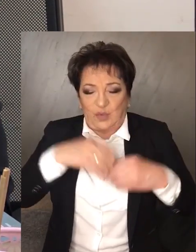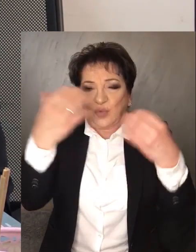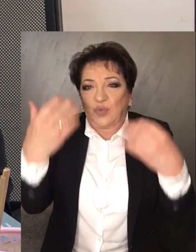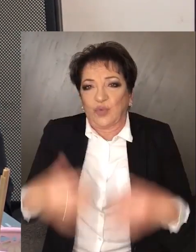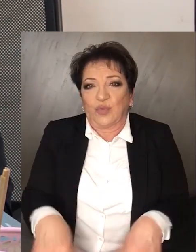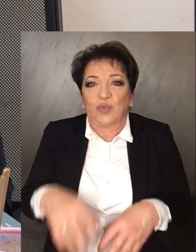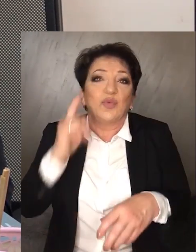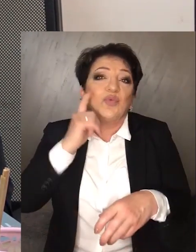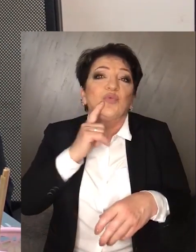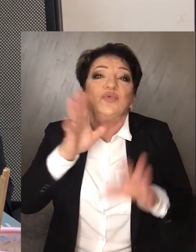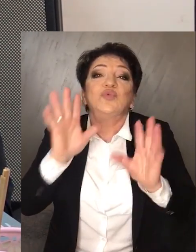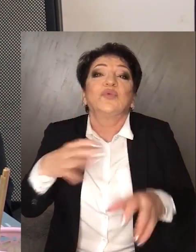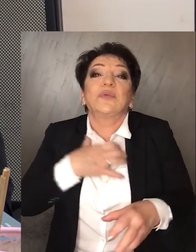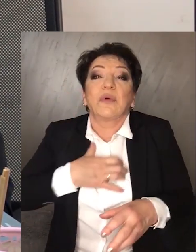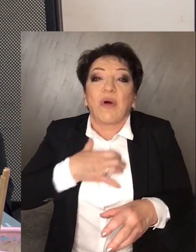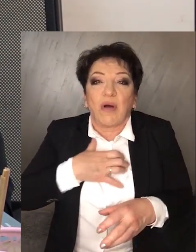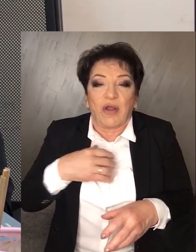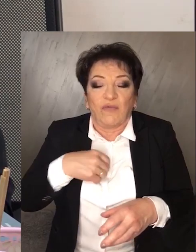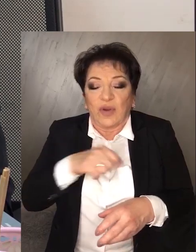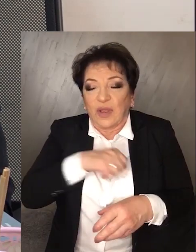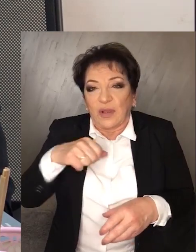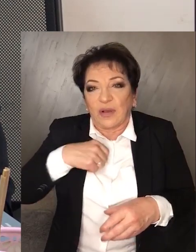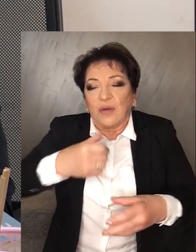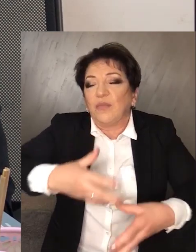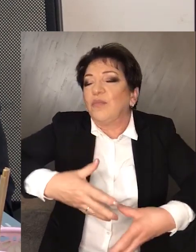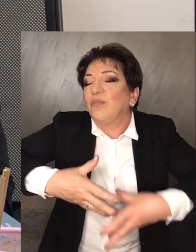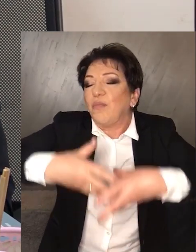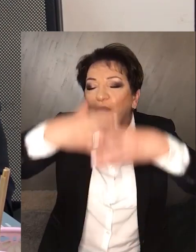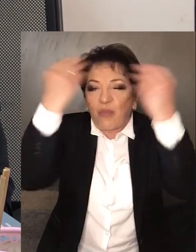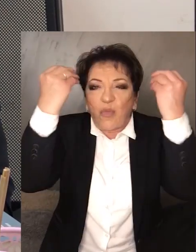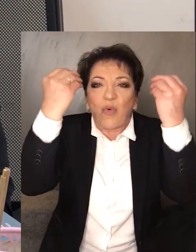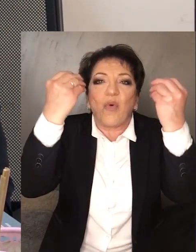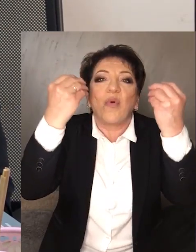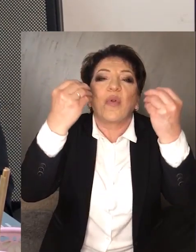աչքերը, անվերջ իրանք իմ հետ են, անվերջ։ Ես